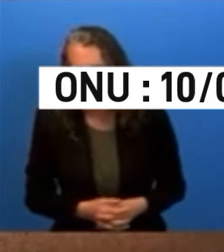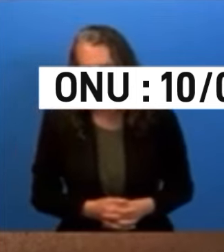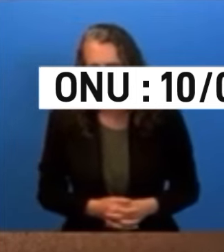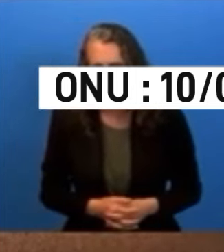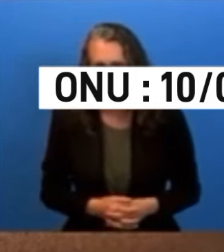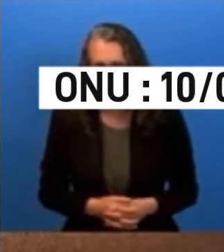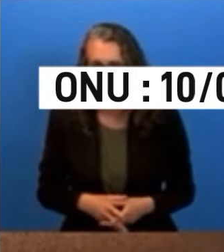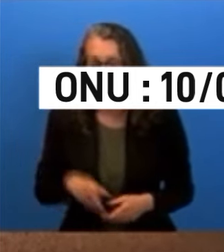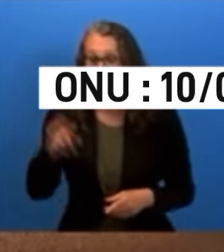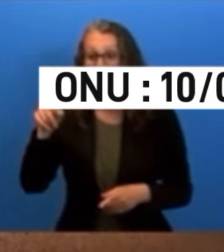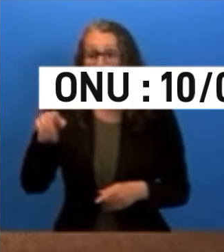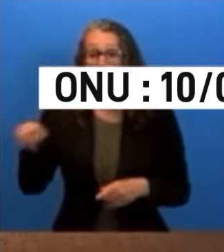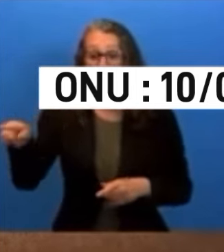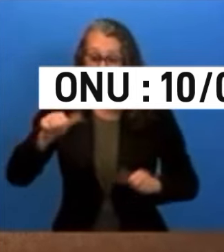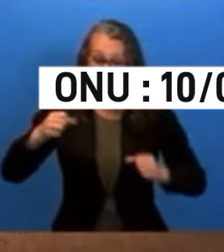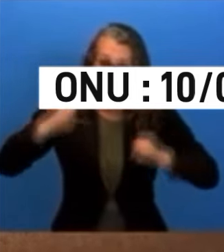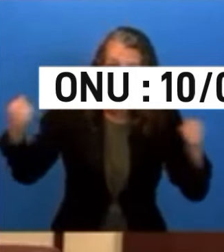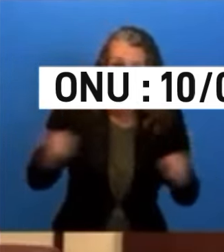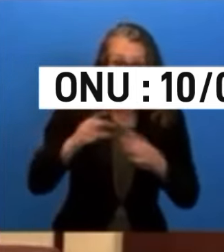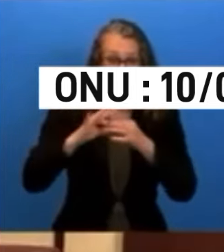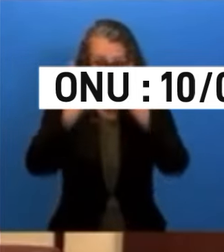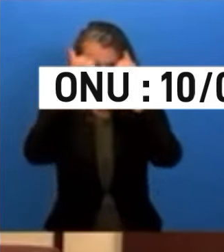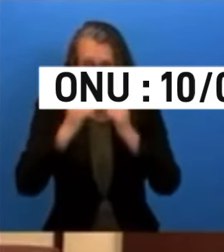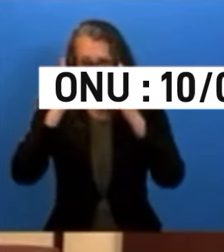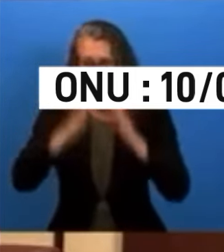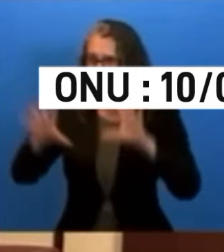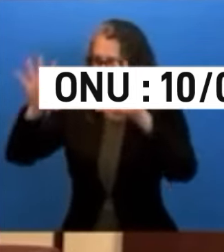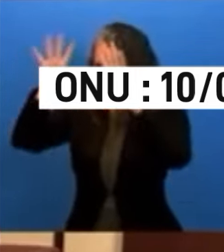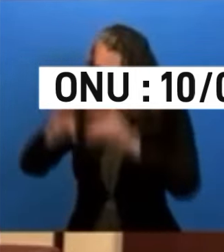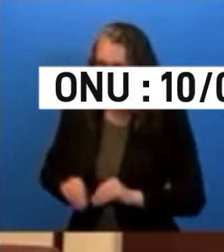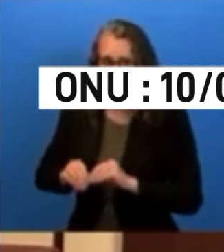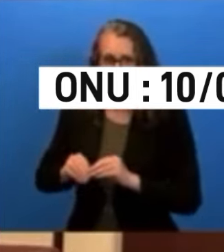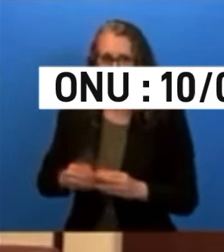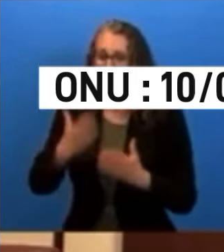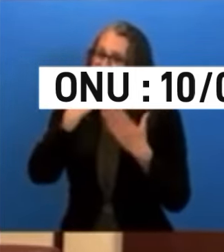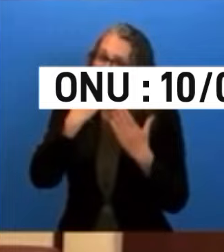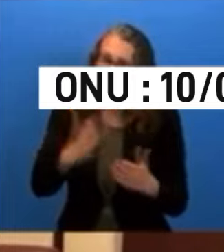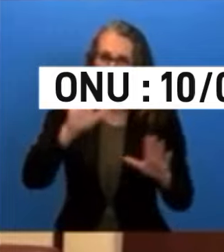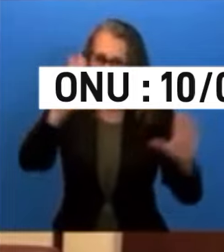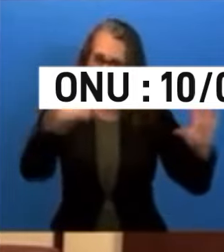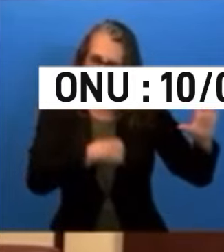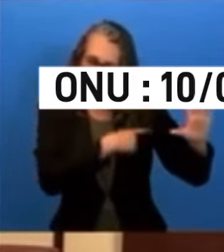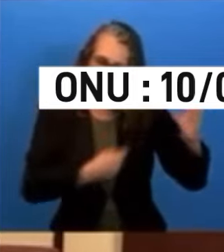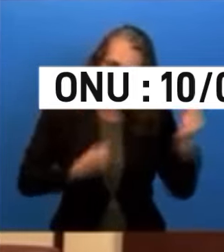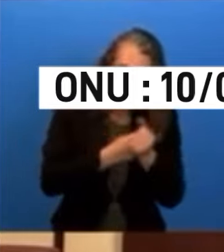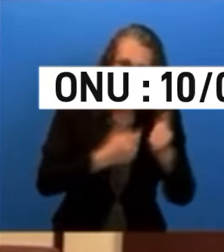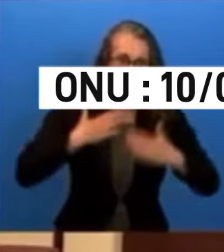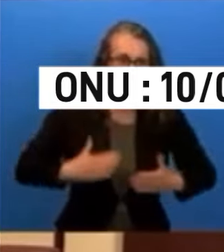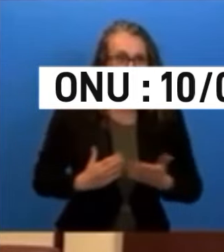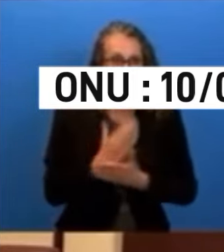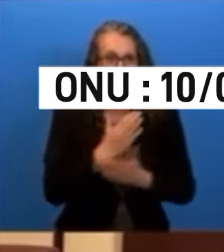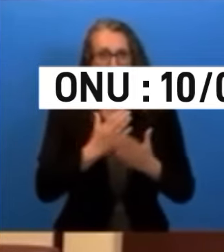ولا يمكن إسكات كل أصوات المعارضة السلمية بالترهيب السياسي. أود